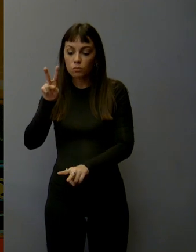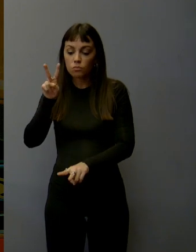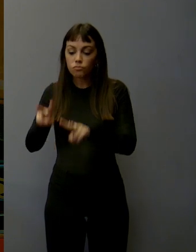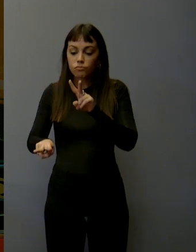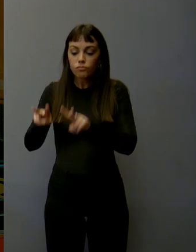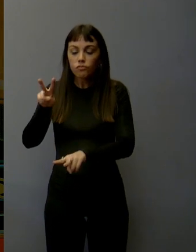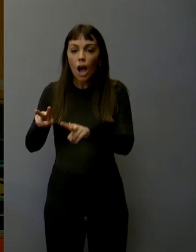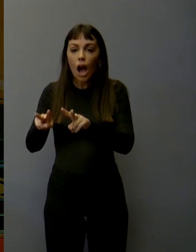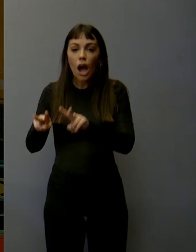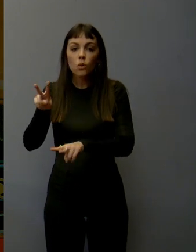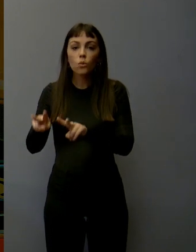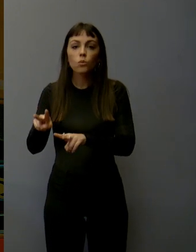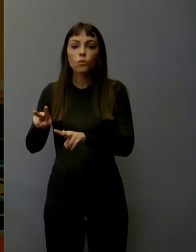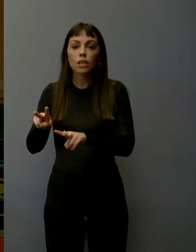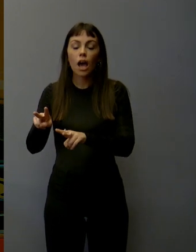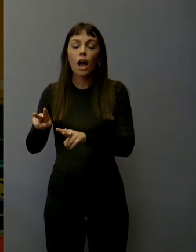oppure no